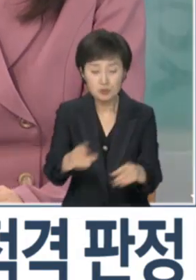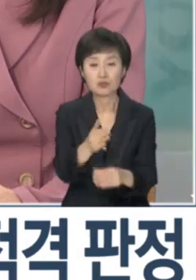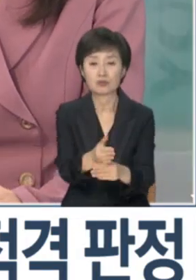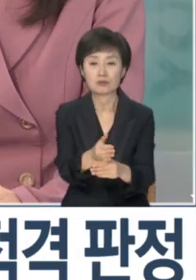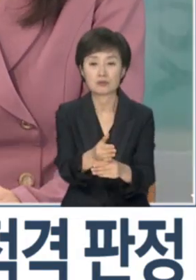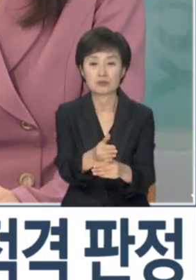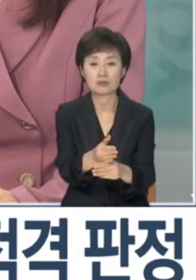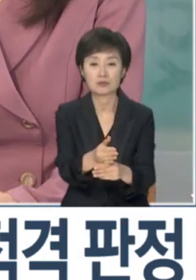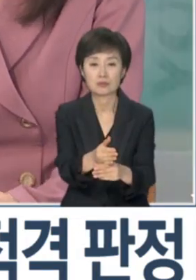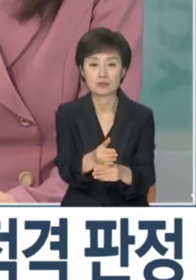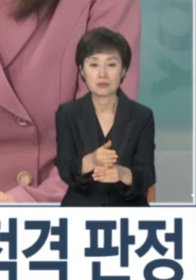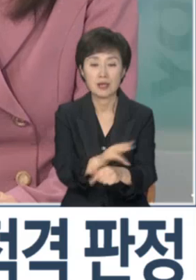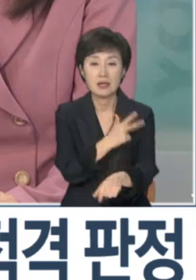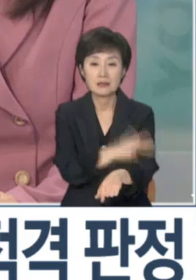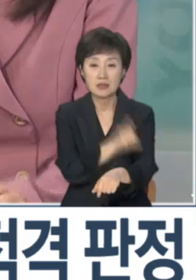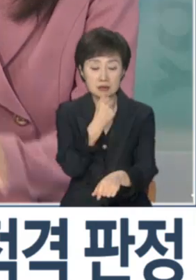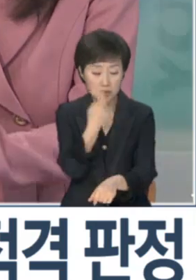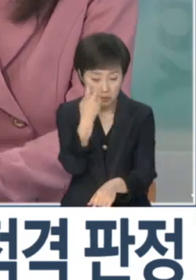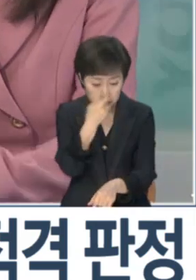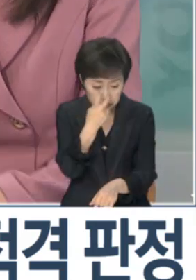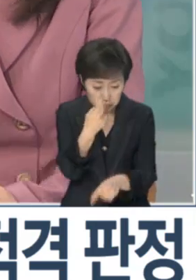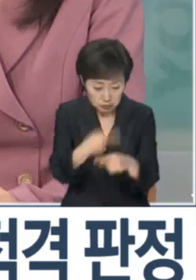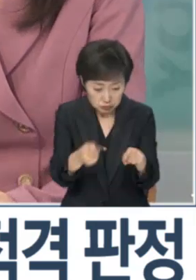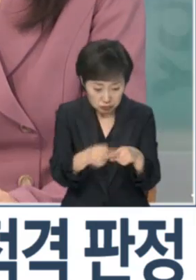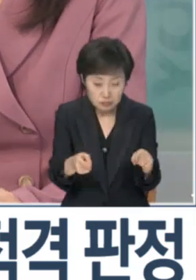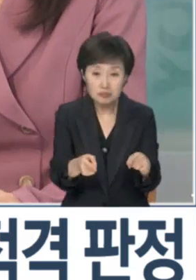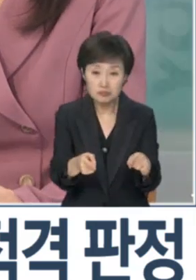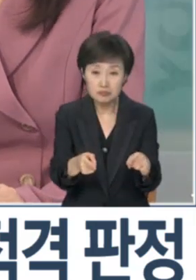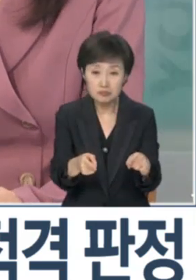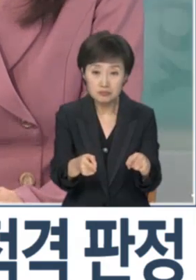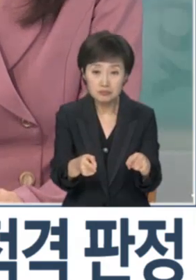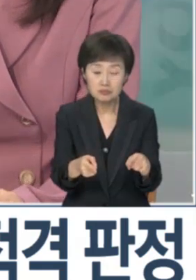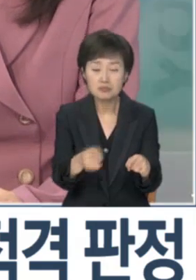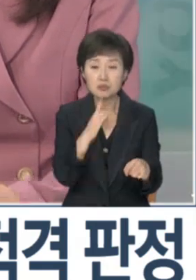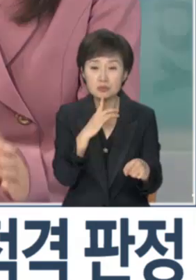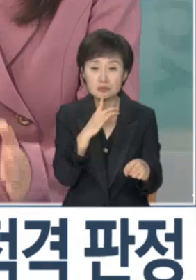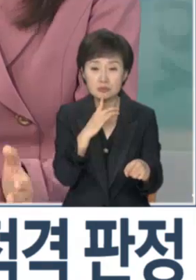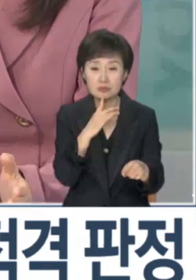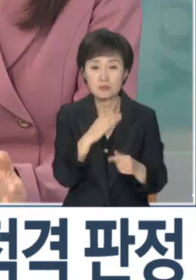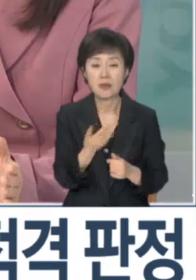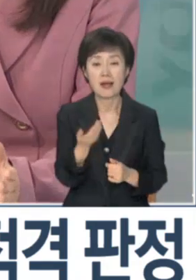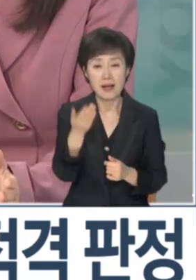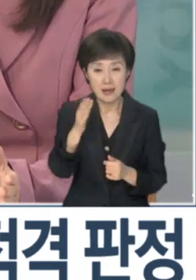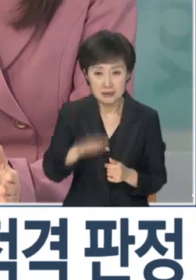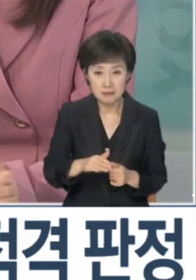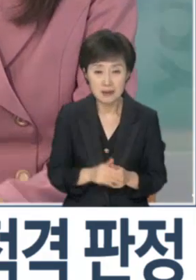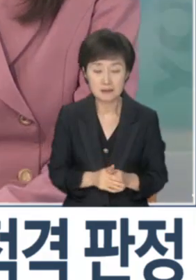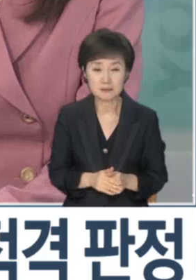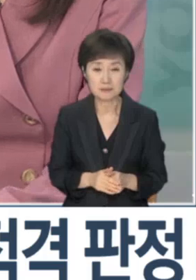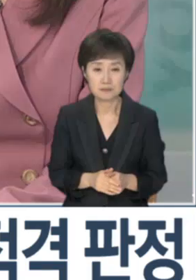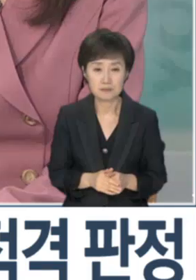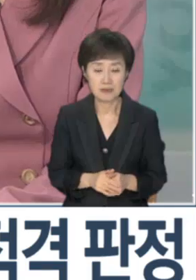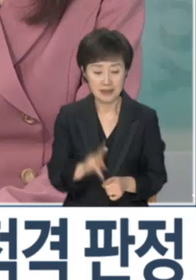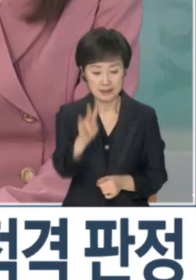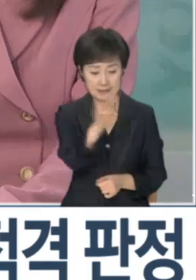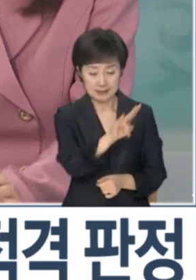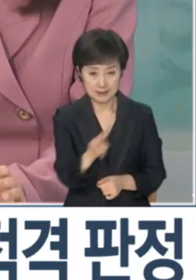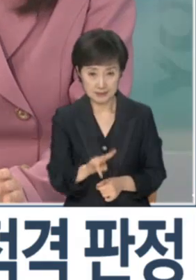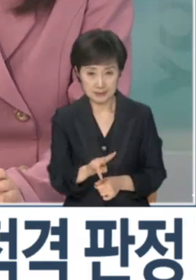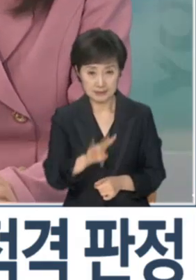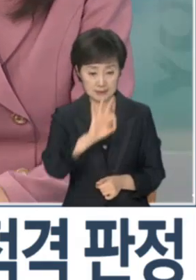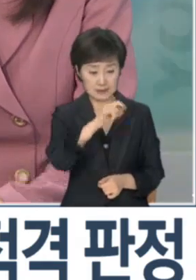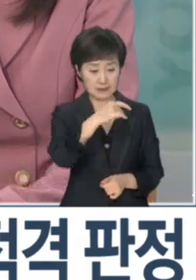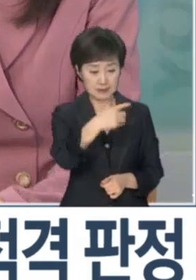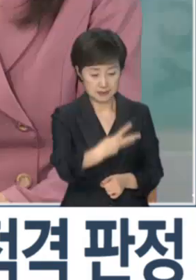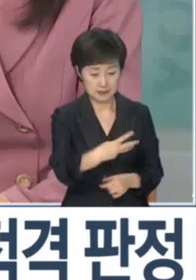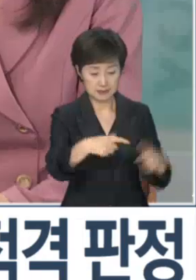때문에 검증위에서 적격을 받았다고 해서 바로 공천이 되는 것은 아닌데요. 다만 뭐 시흥 의뢰 지금 조정식 의원의